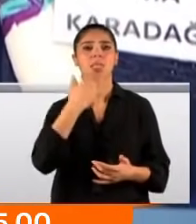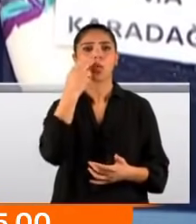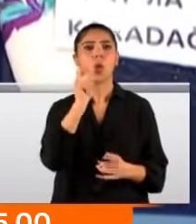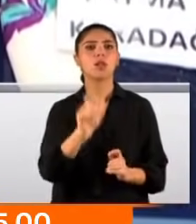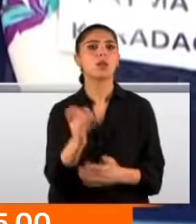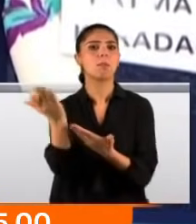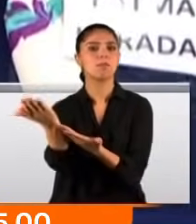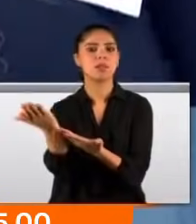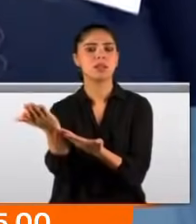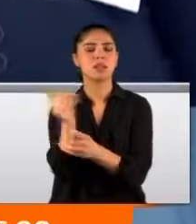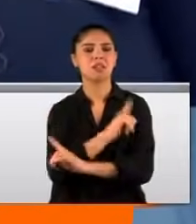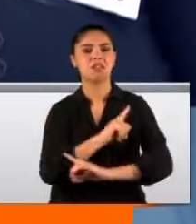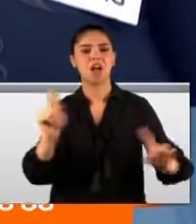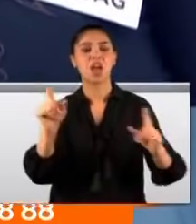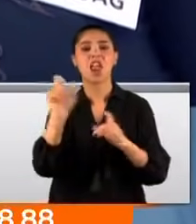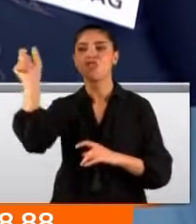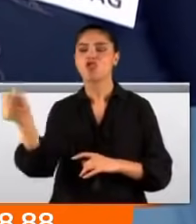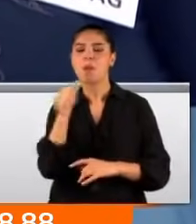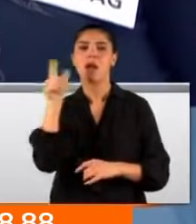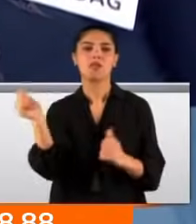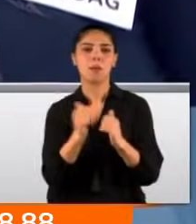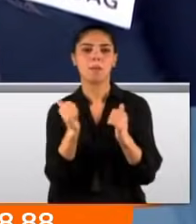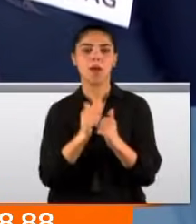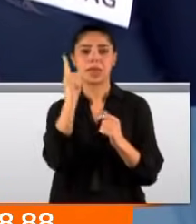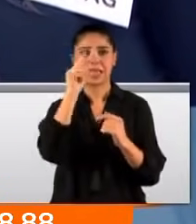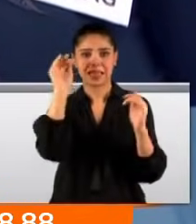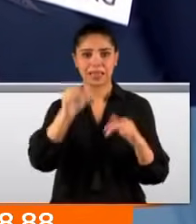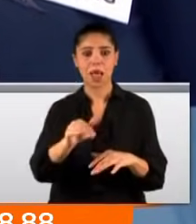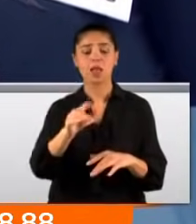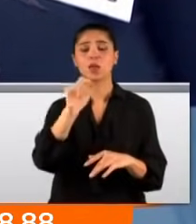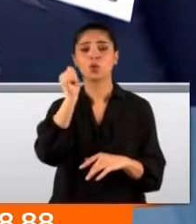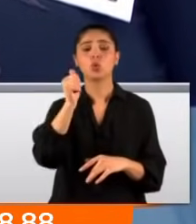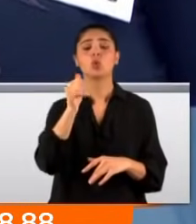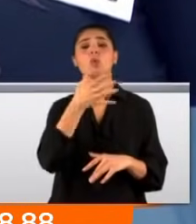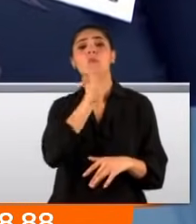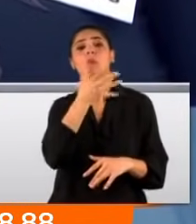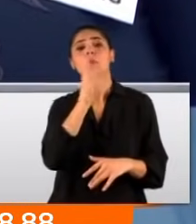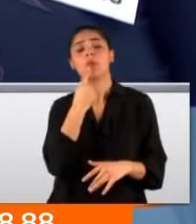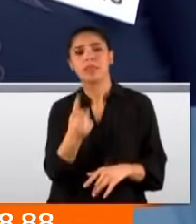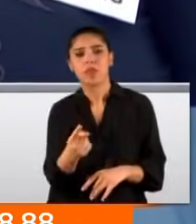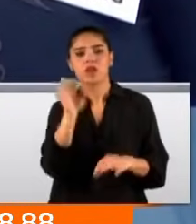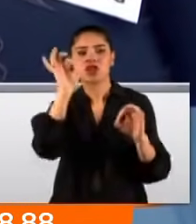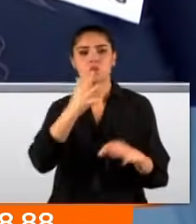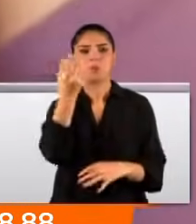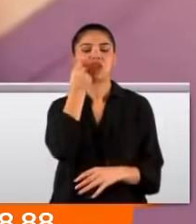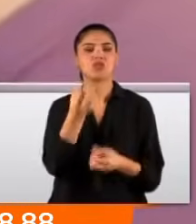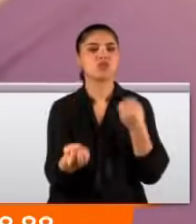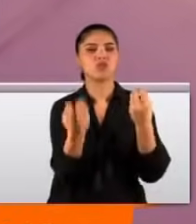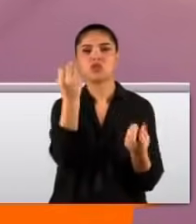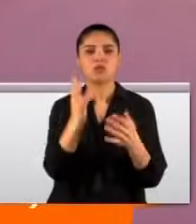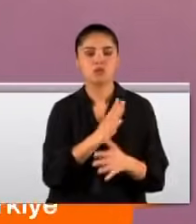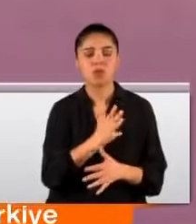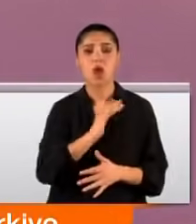Bey'le beraber. Hayır. Kimse buraya ilk geldiğin gün hiç kimseyi tanımıyorum, hiçbir arkadaşını bilmiyorum diyordun. Şimdi 5 kişi çıktı.